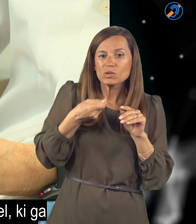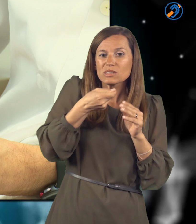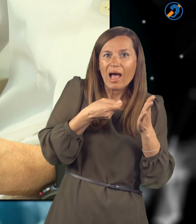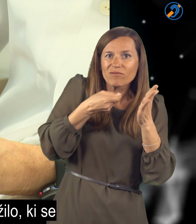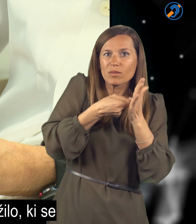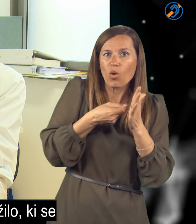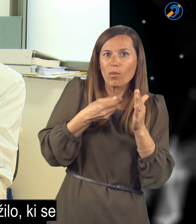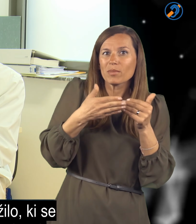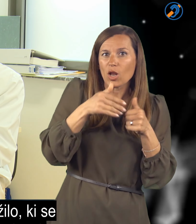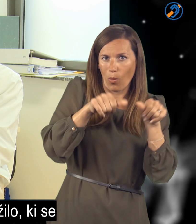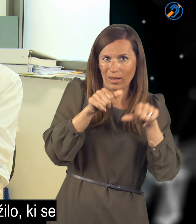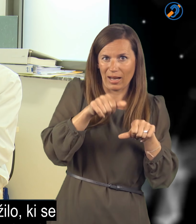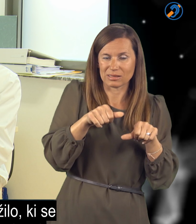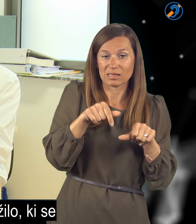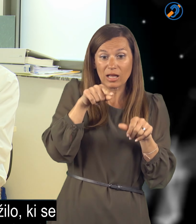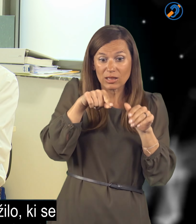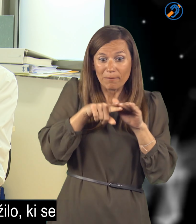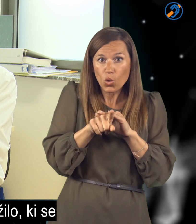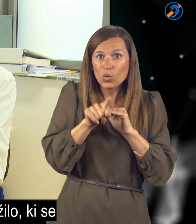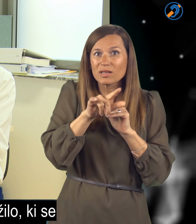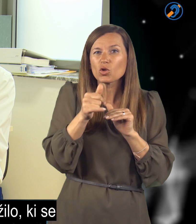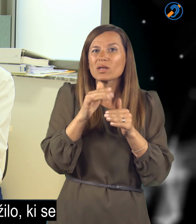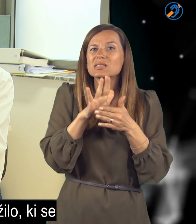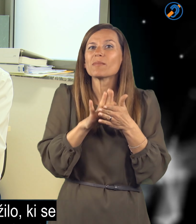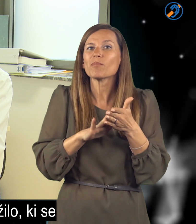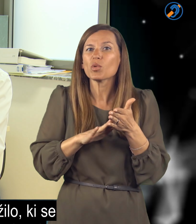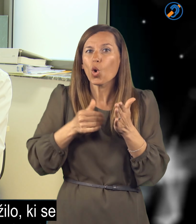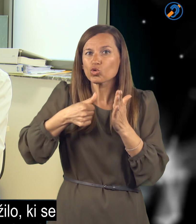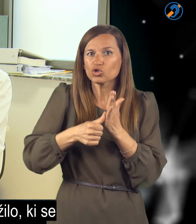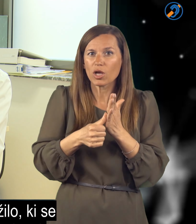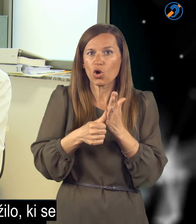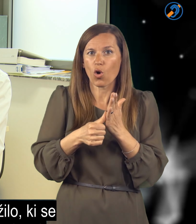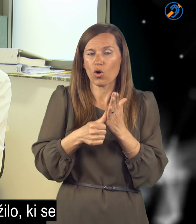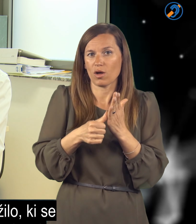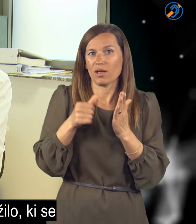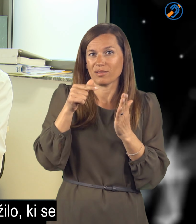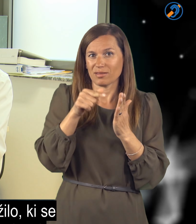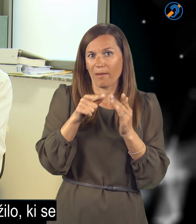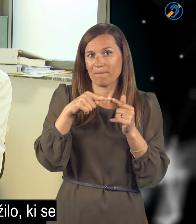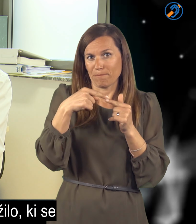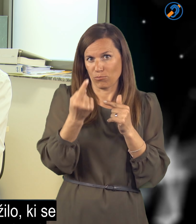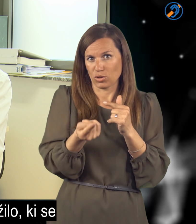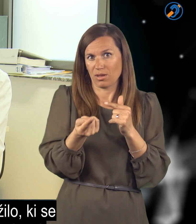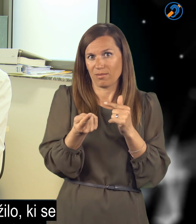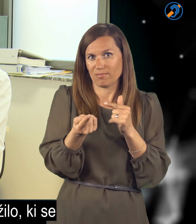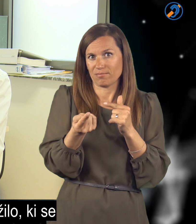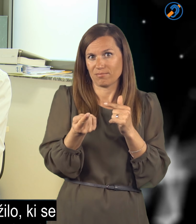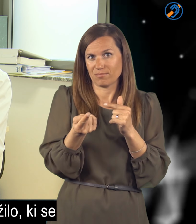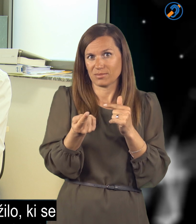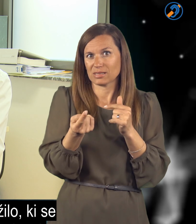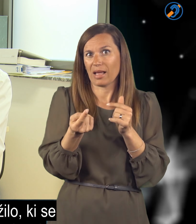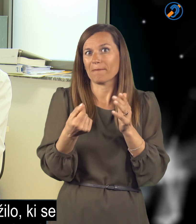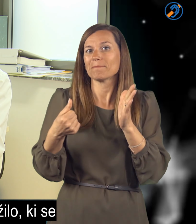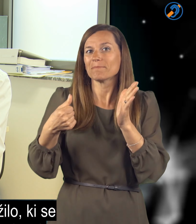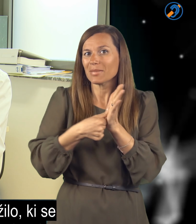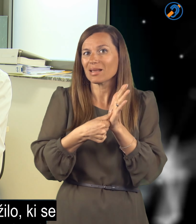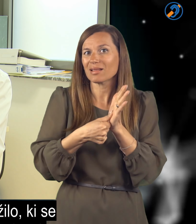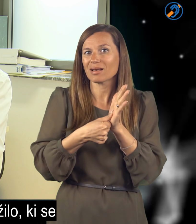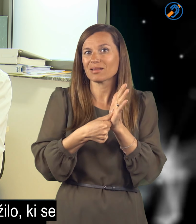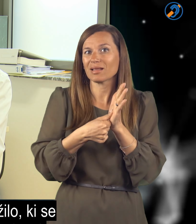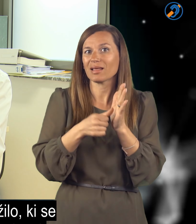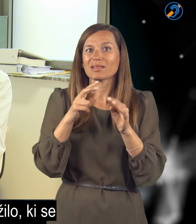operaciji. V tem delu je sprožilo, na katerega se potem, ki se pritrdi